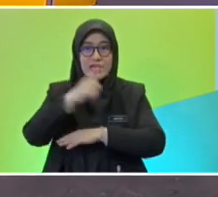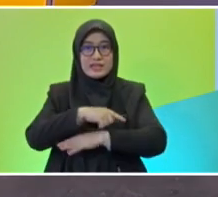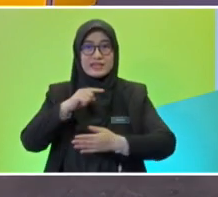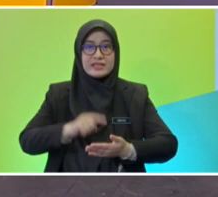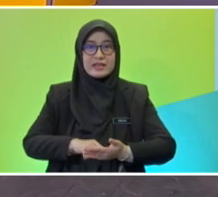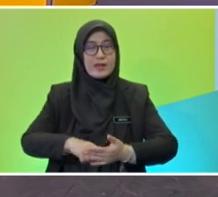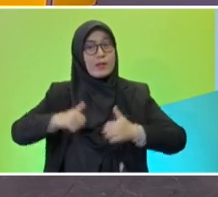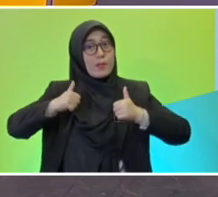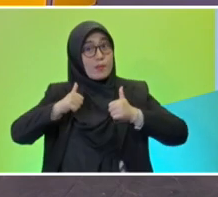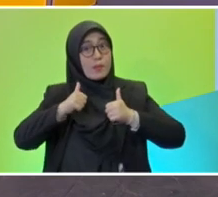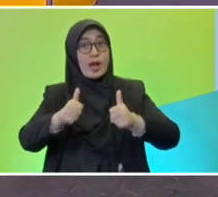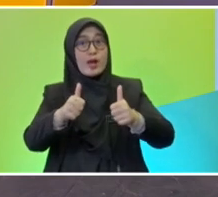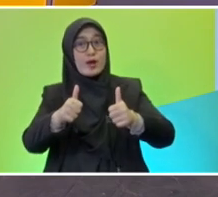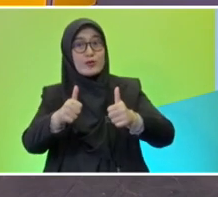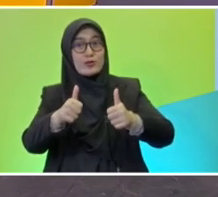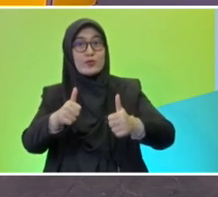Cemerlang